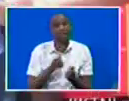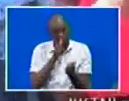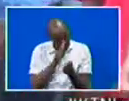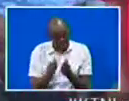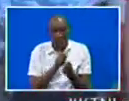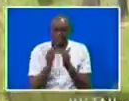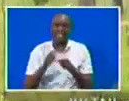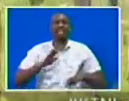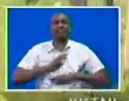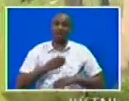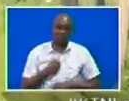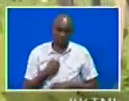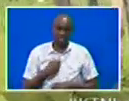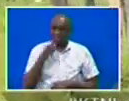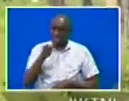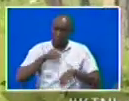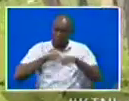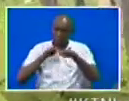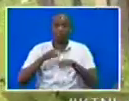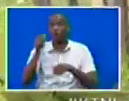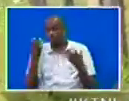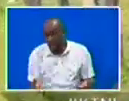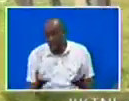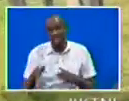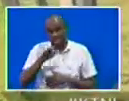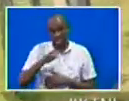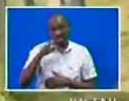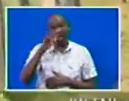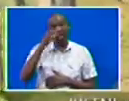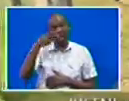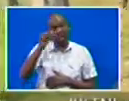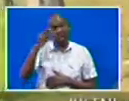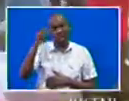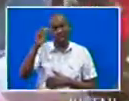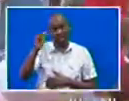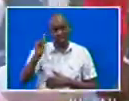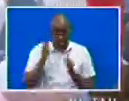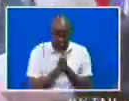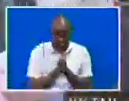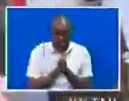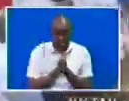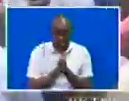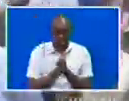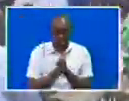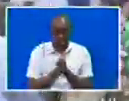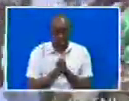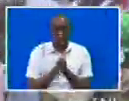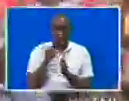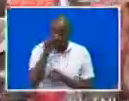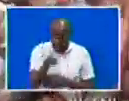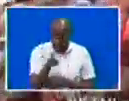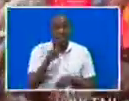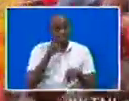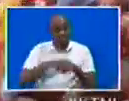ya kutosha. Msafara huo kisha ulielekea katika eneo la Hayega, eneo bunge la Shinyalu. Upeo wa ziara